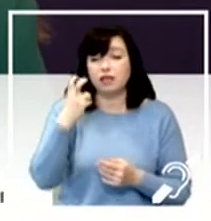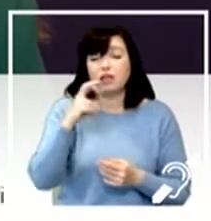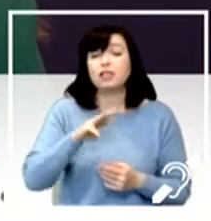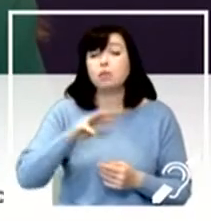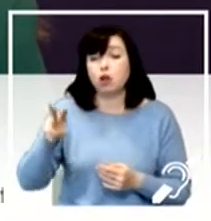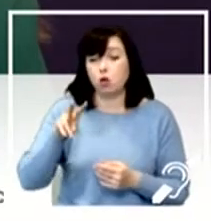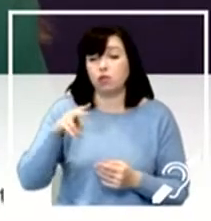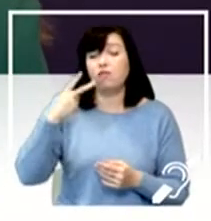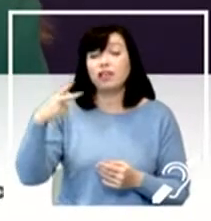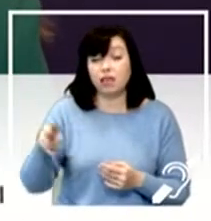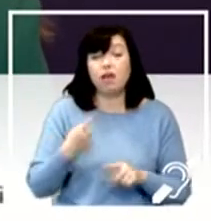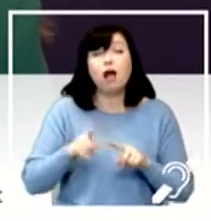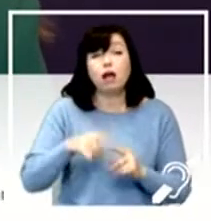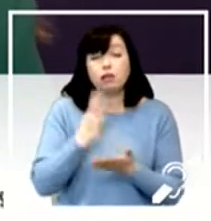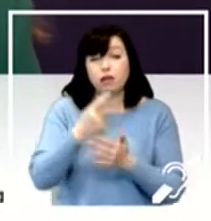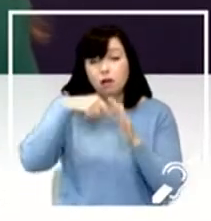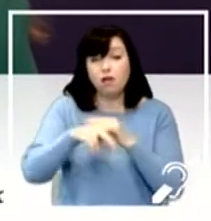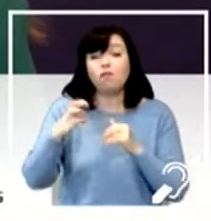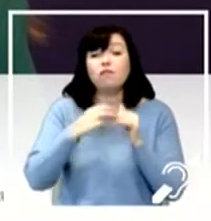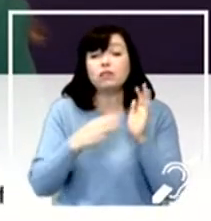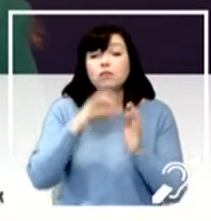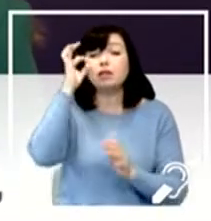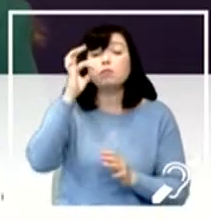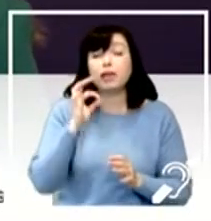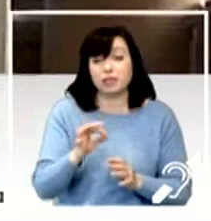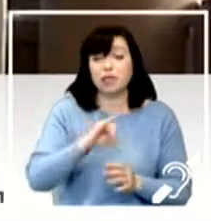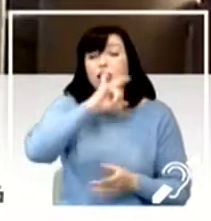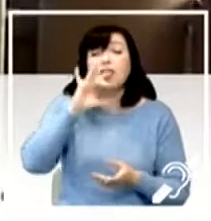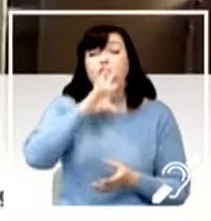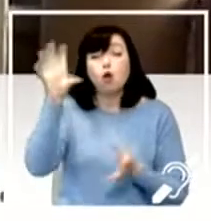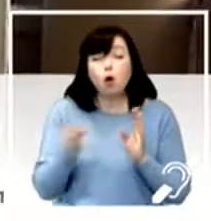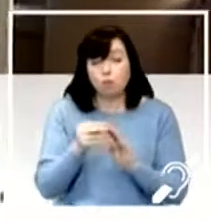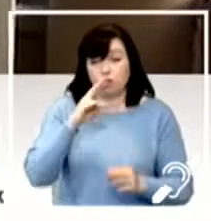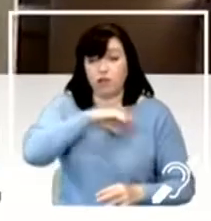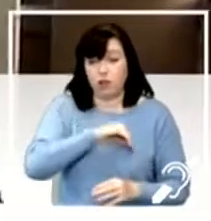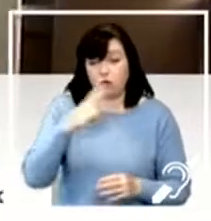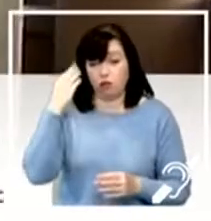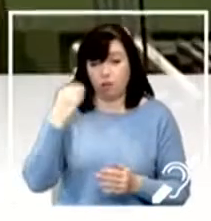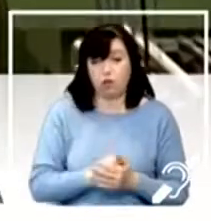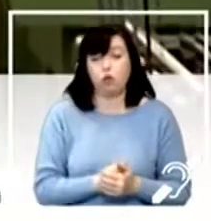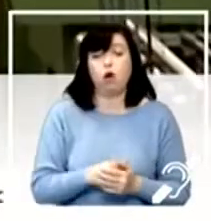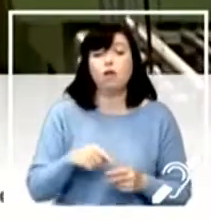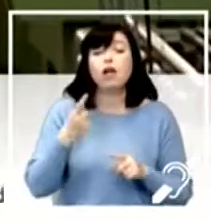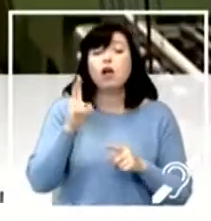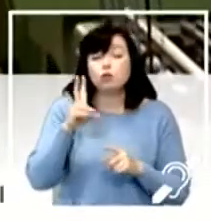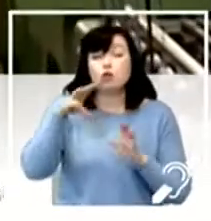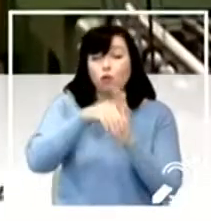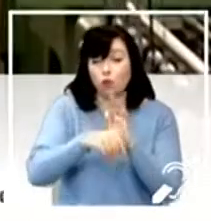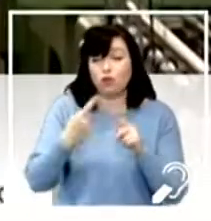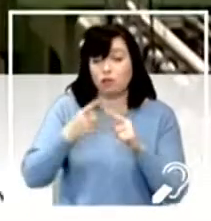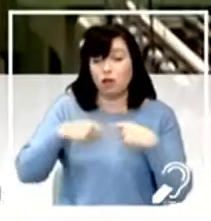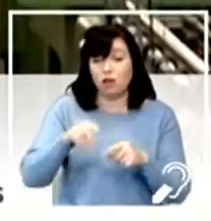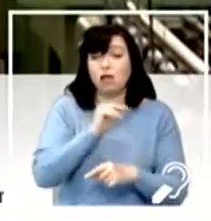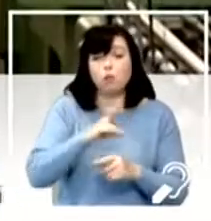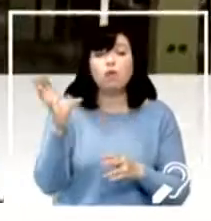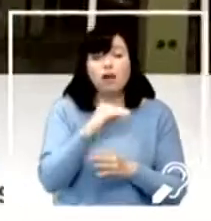euro, ceea ce ar fi aproximativ 18% din PIB-ul Republicii Moldova. Companiile care fac parte din Asociația Investitorilor Străini activează